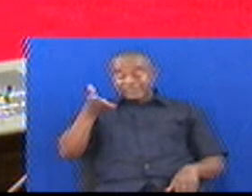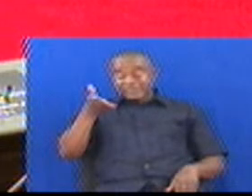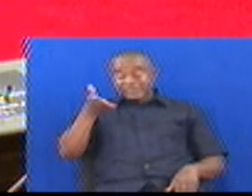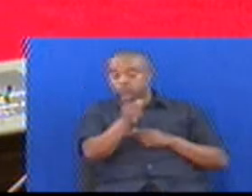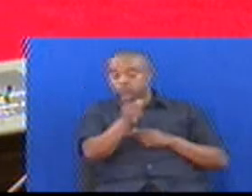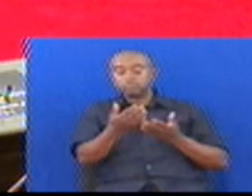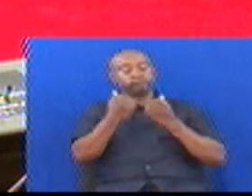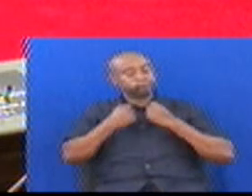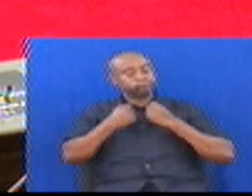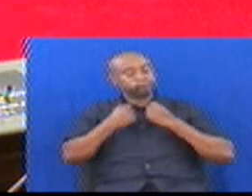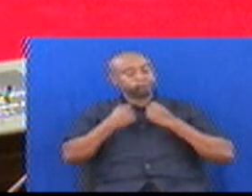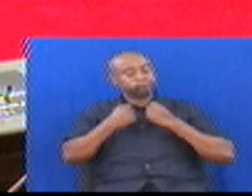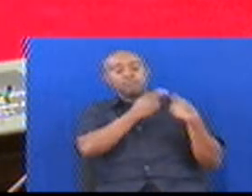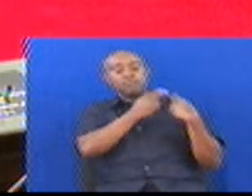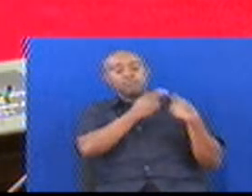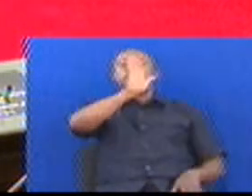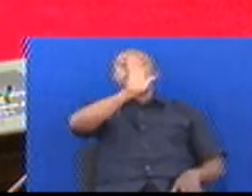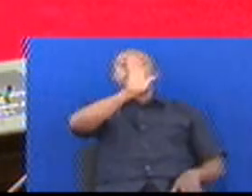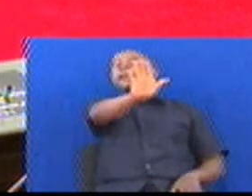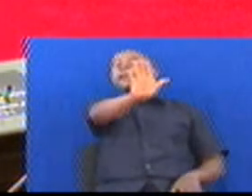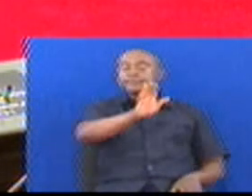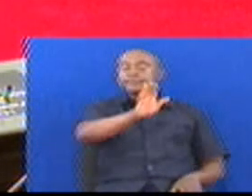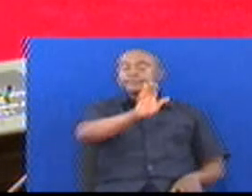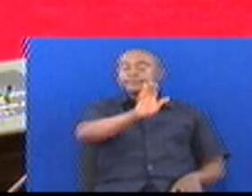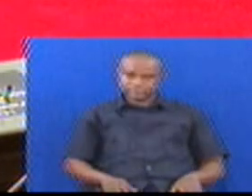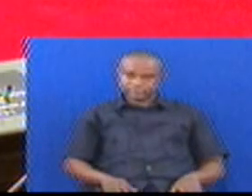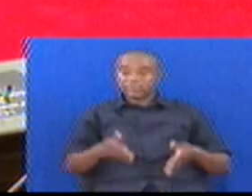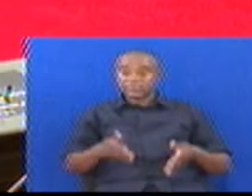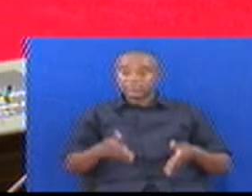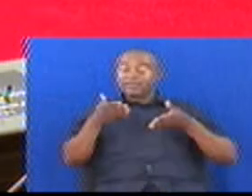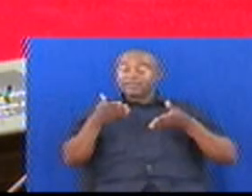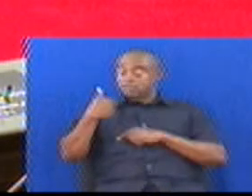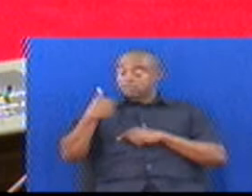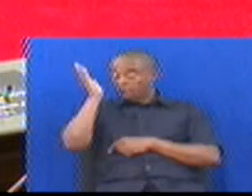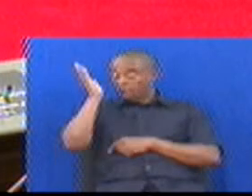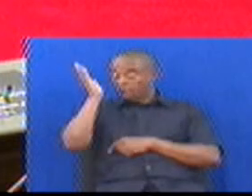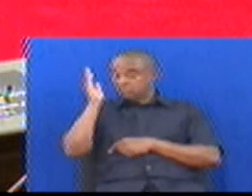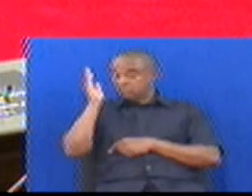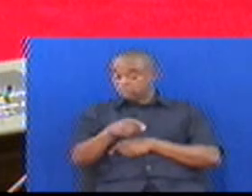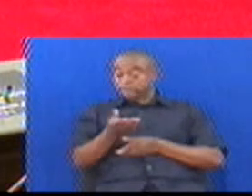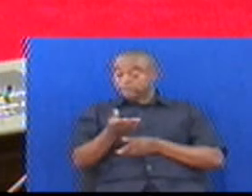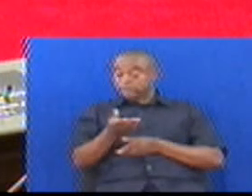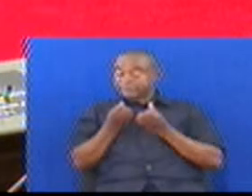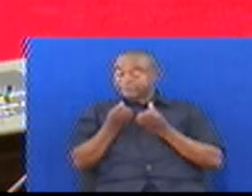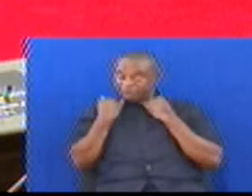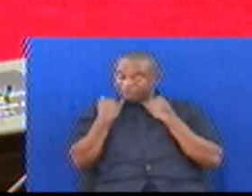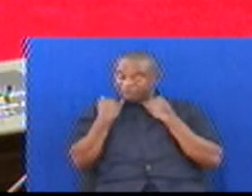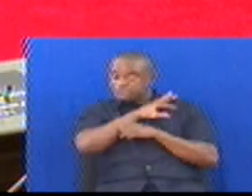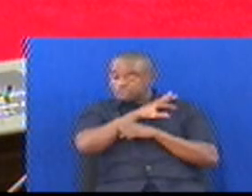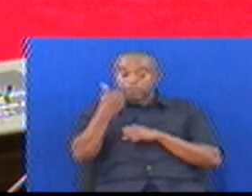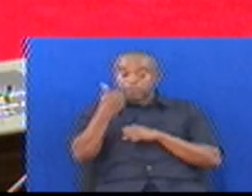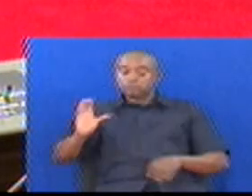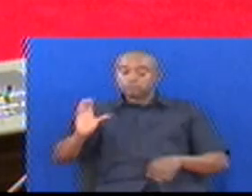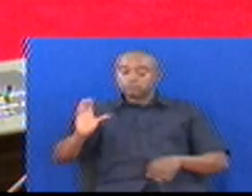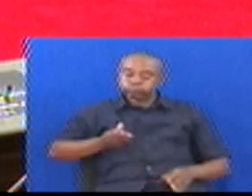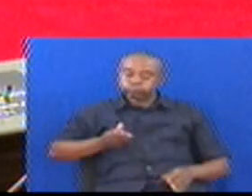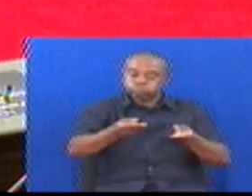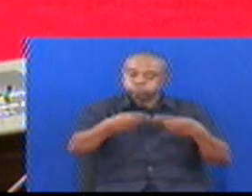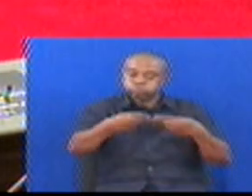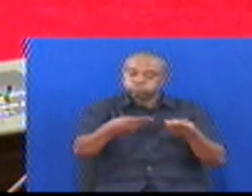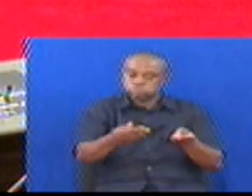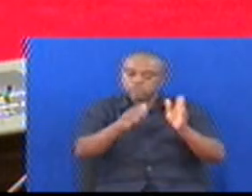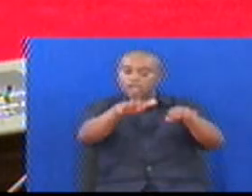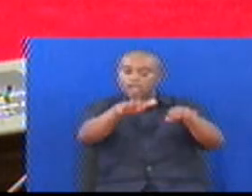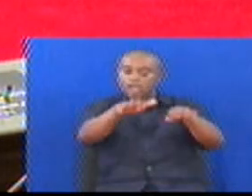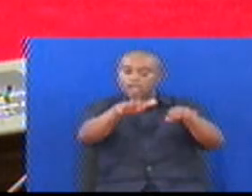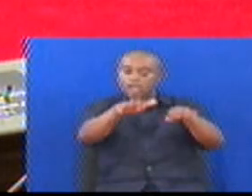yake. Serikali imekuwa ikitoa kwa bunge lako tukufu taarifa zote muhimu zilizohitajika na kwa